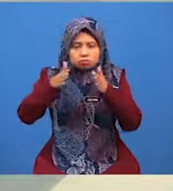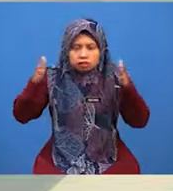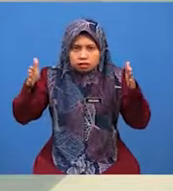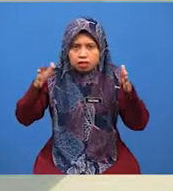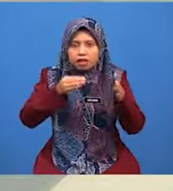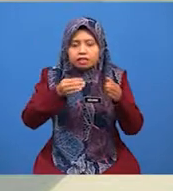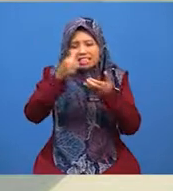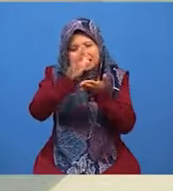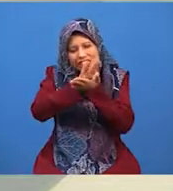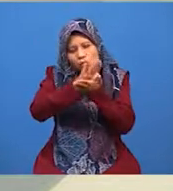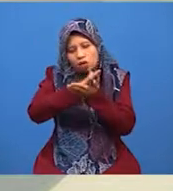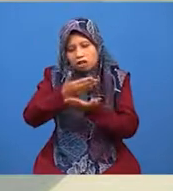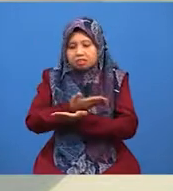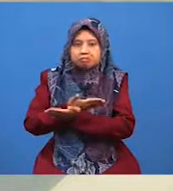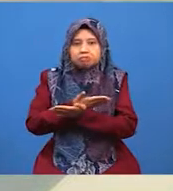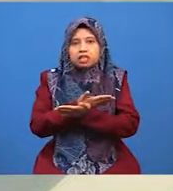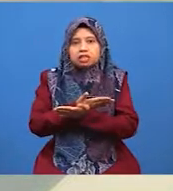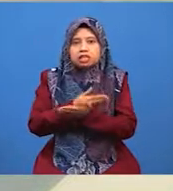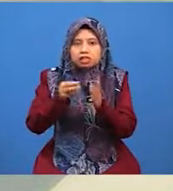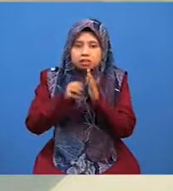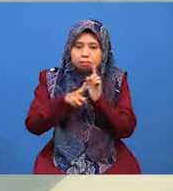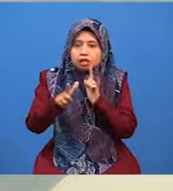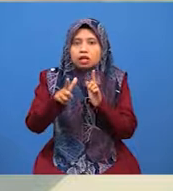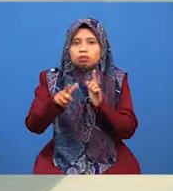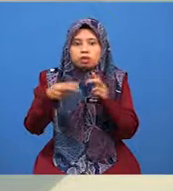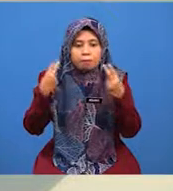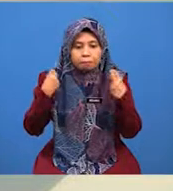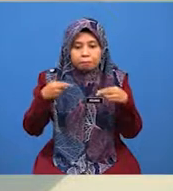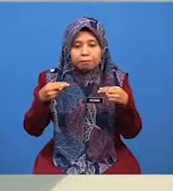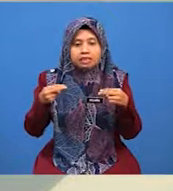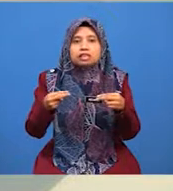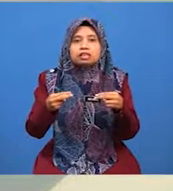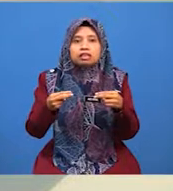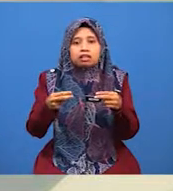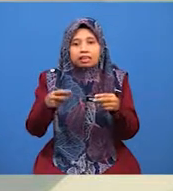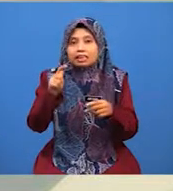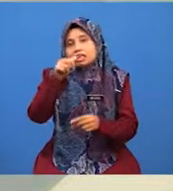dan menyekolahkan anaknya melalui perniagaan tapai ubi.